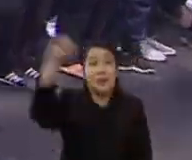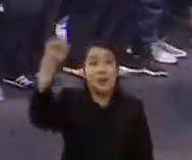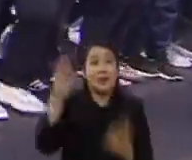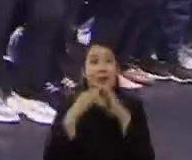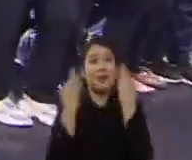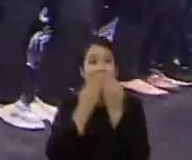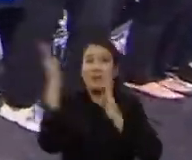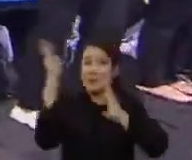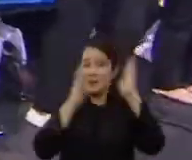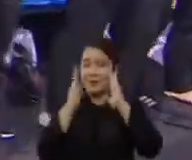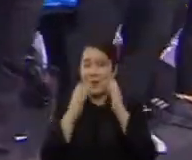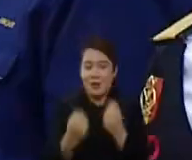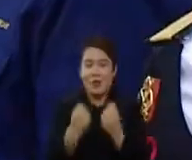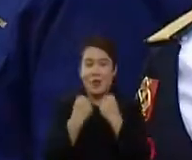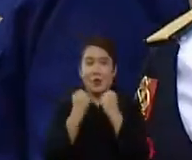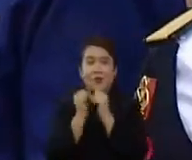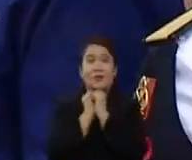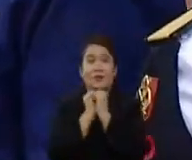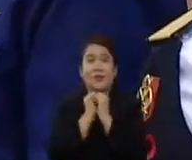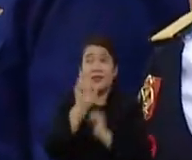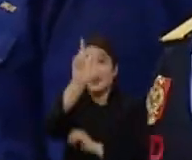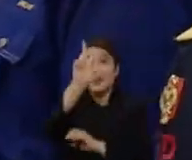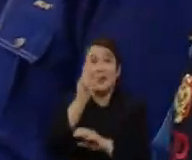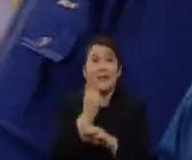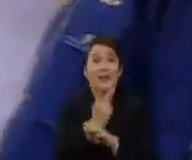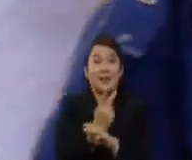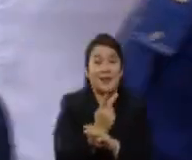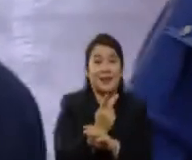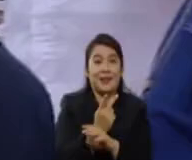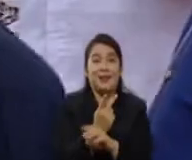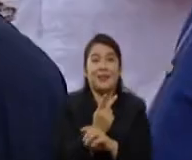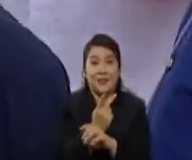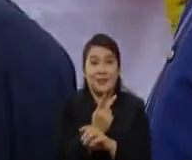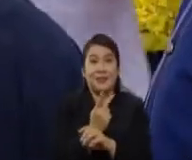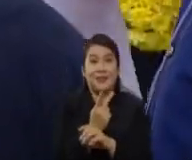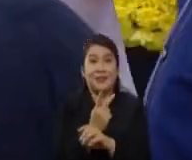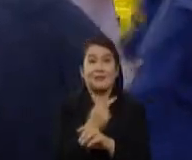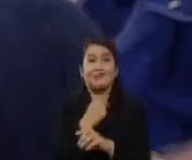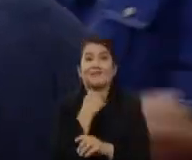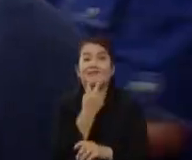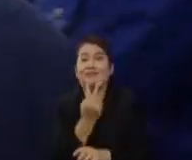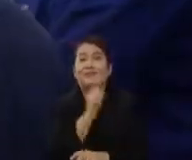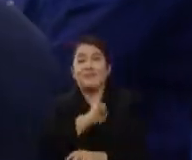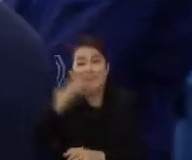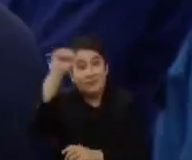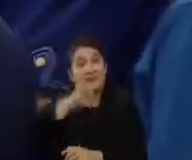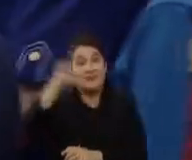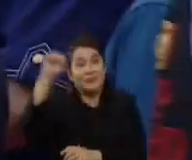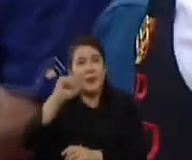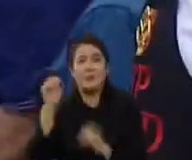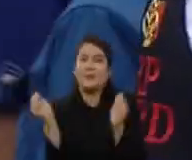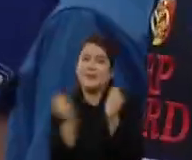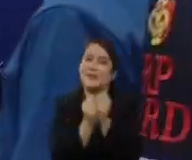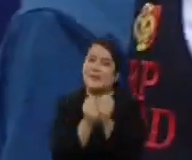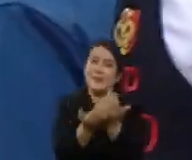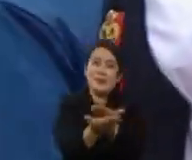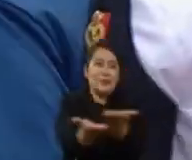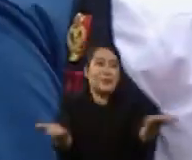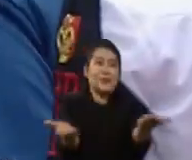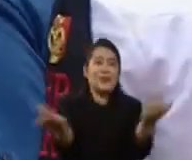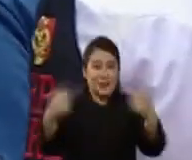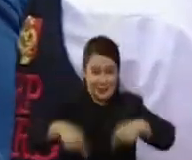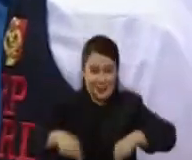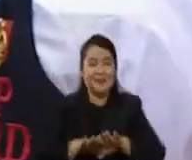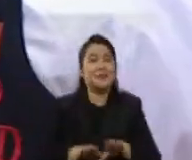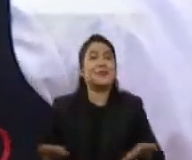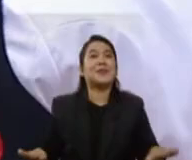Keluarga Malaysia teguh bersama sebanyak 3 kali yang dilaungkan bersama dengan seluruh hadirin yang hadir di